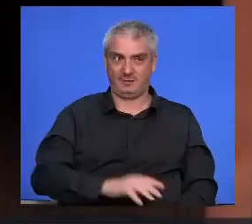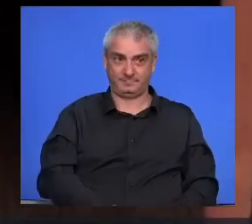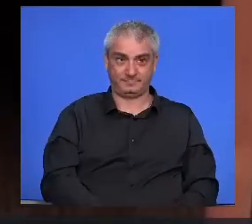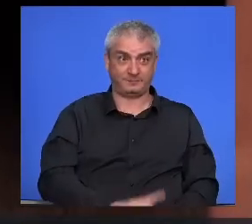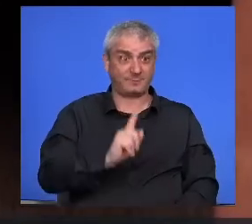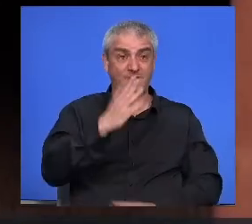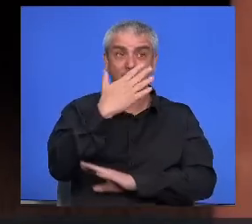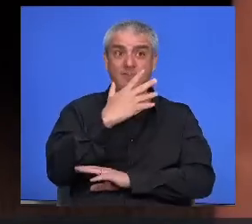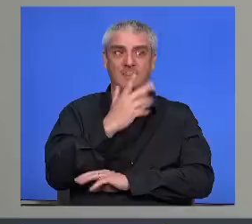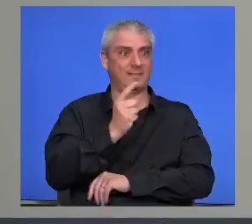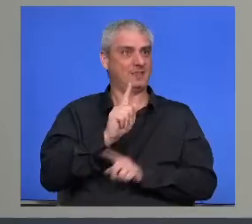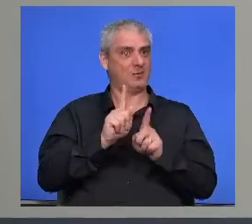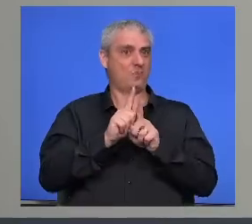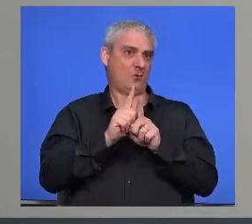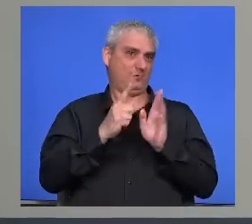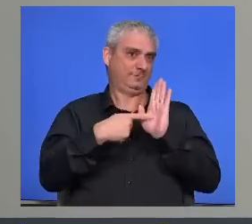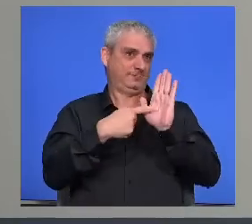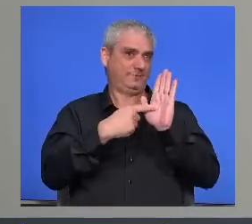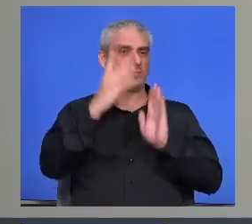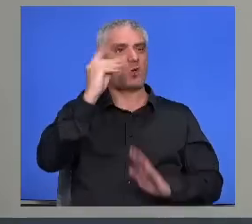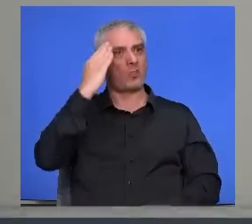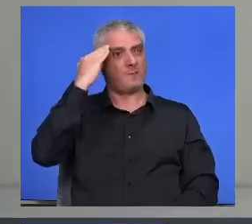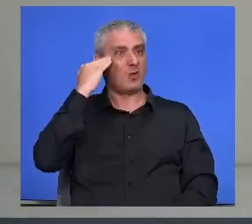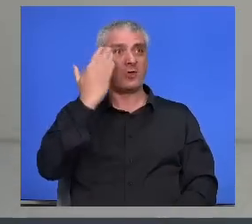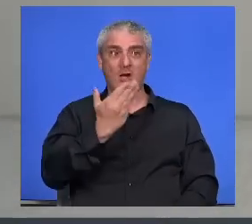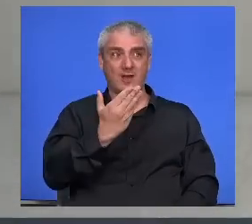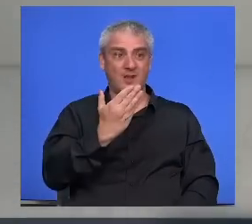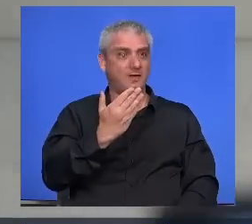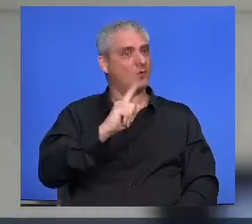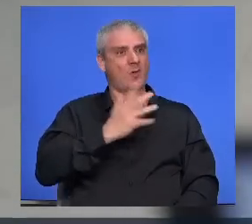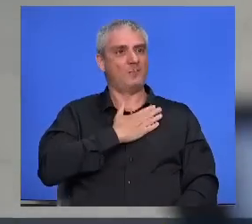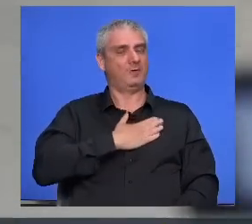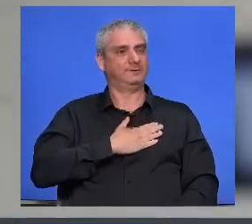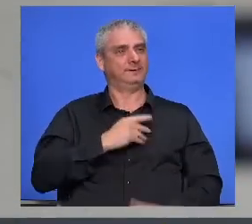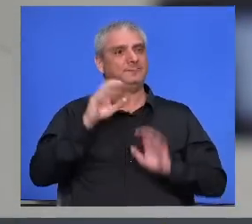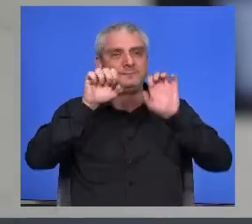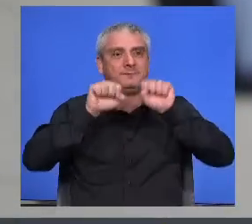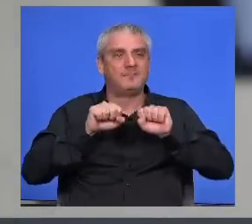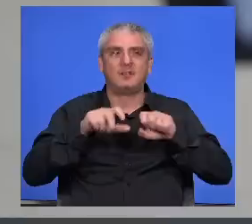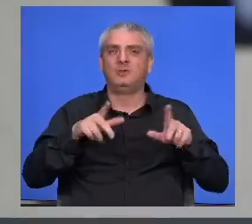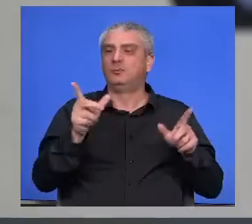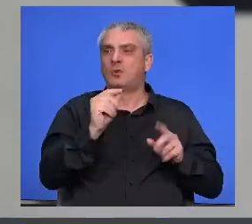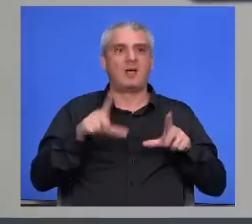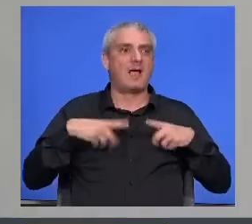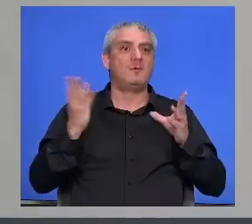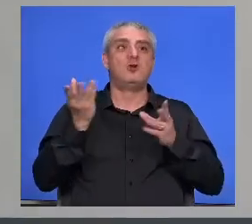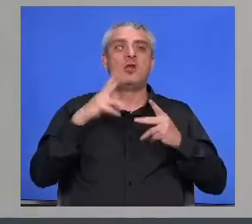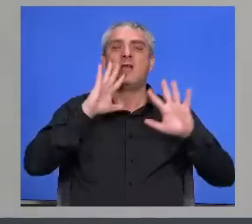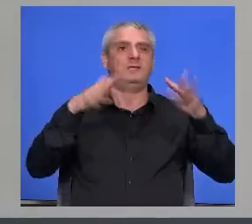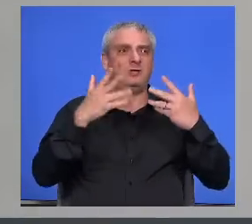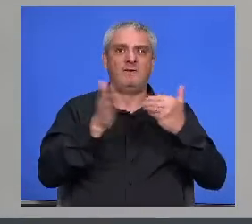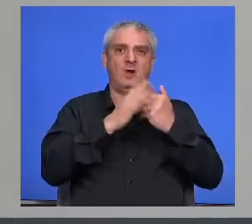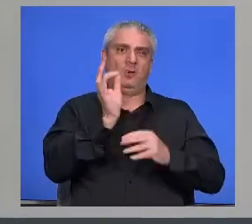אבל במדינה שמרנית, לפחות כלפי חוץ, כמו קוריאה הדרומית, כולם רוצים להציץ בזוג שחי יחד יותר מעשור בלי